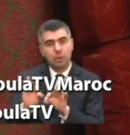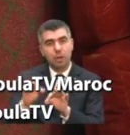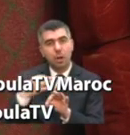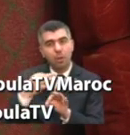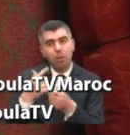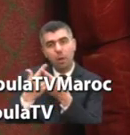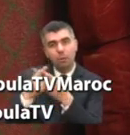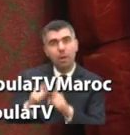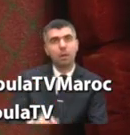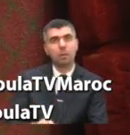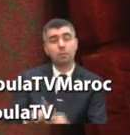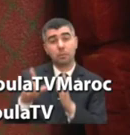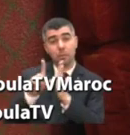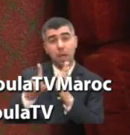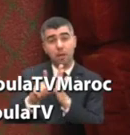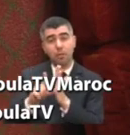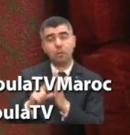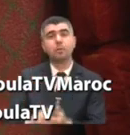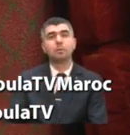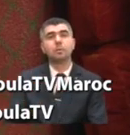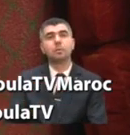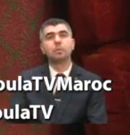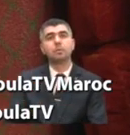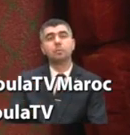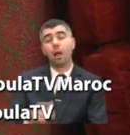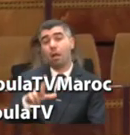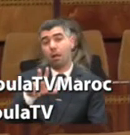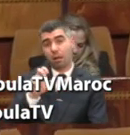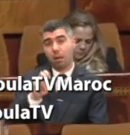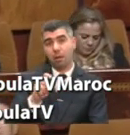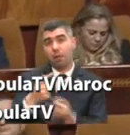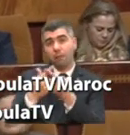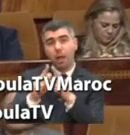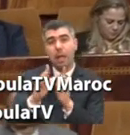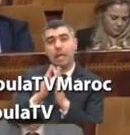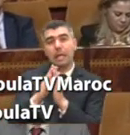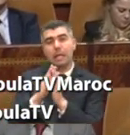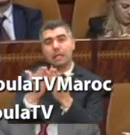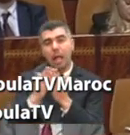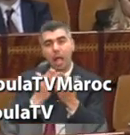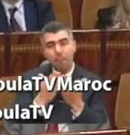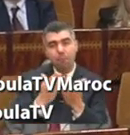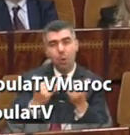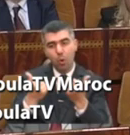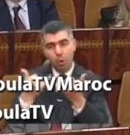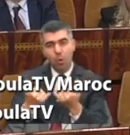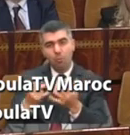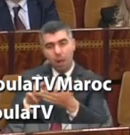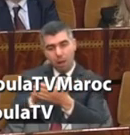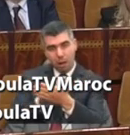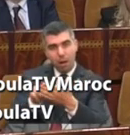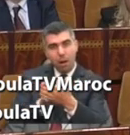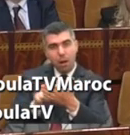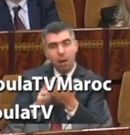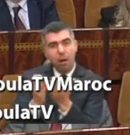بها القانون نفسه. سيد الوزير، خصنا نعرفوا أن هذه المناهج فعلا اللي كتقرى اليوم هي متجاوزة، وكتساهم